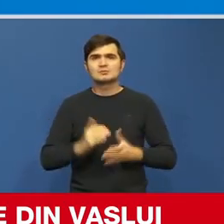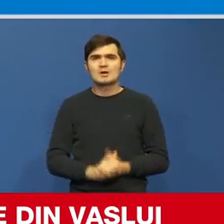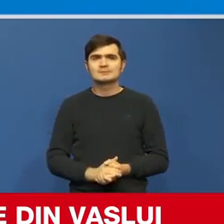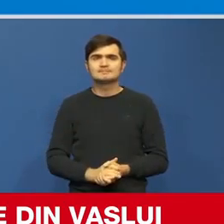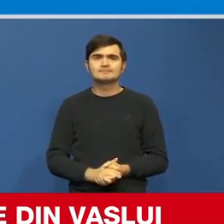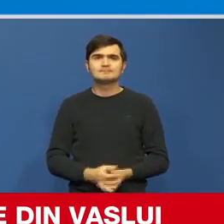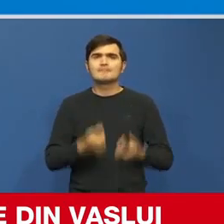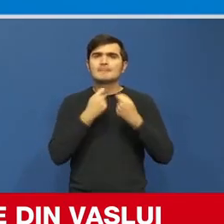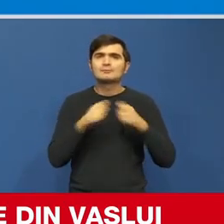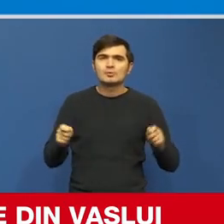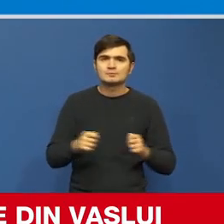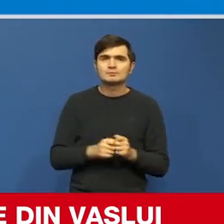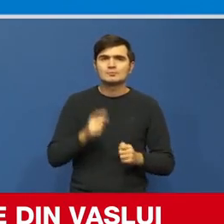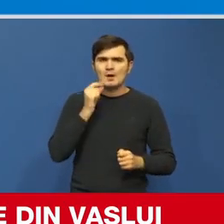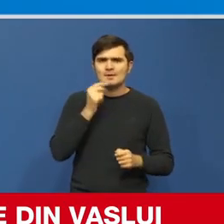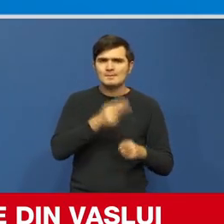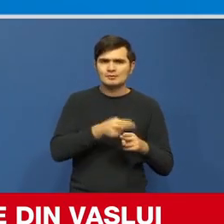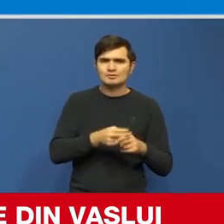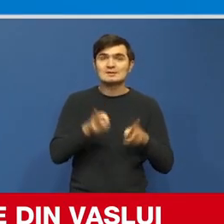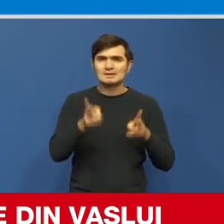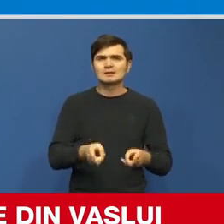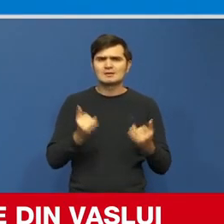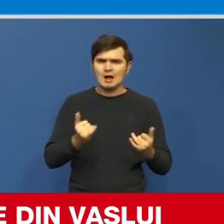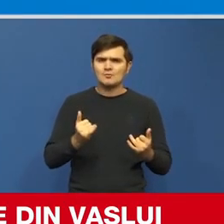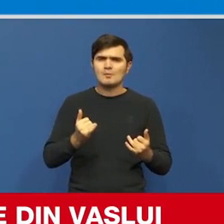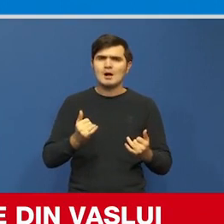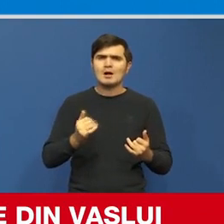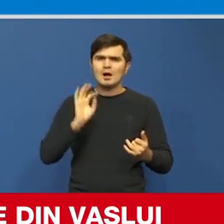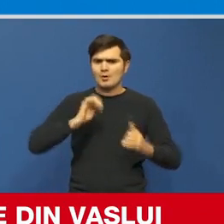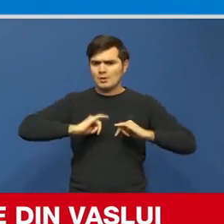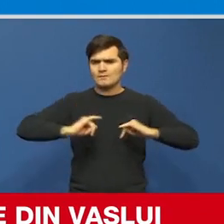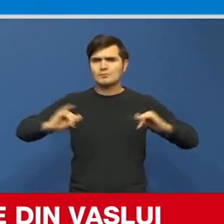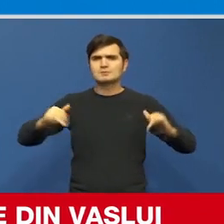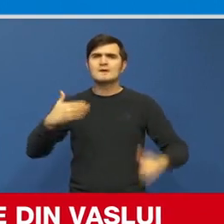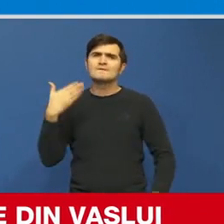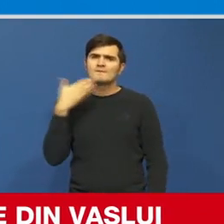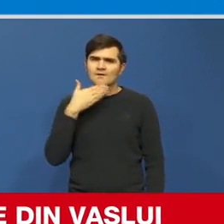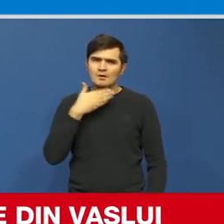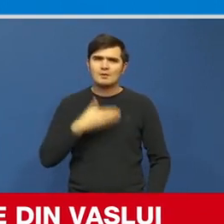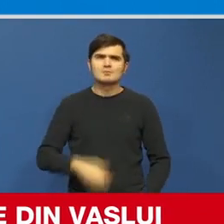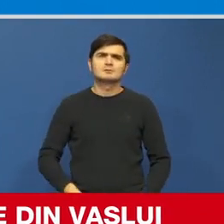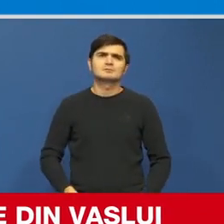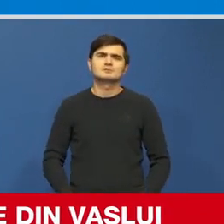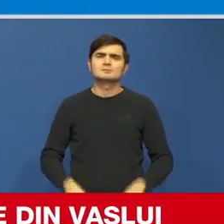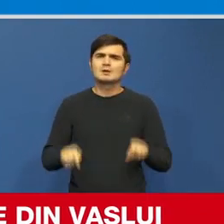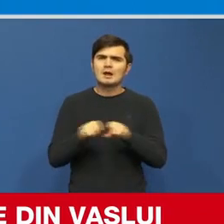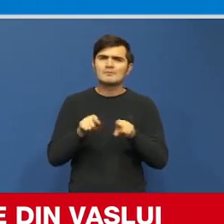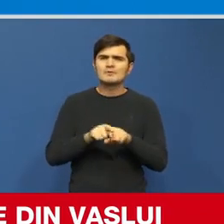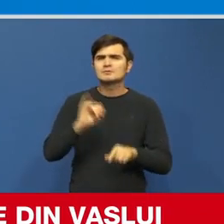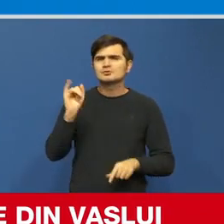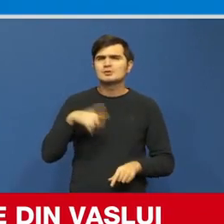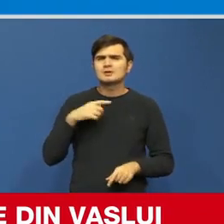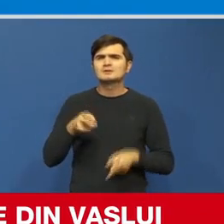toți pacienții care se află internați au o evoluție favorabilă, inclusiv cel care se află internat la